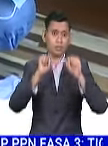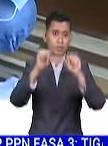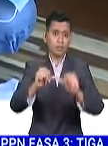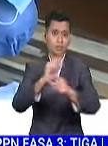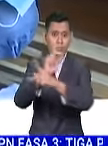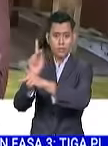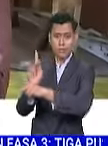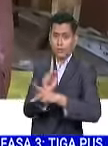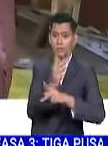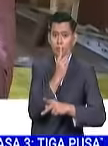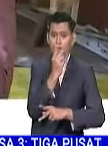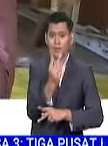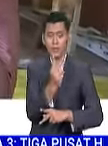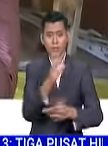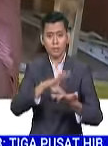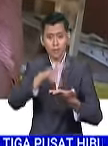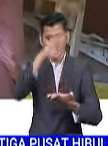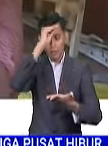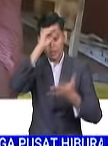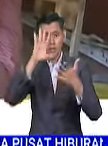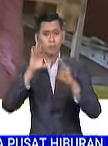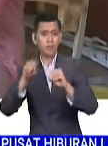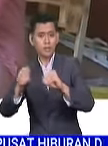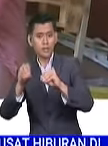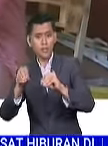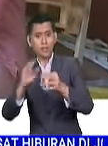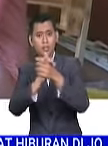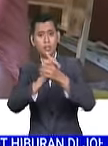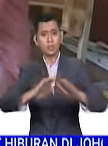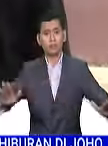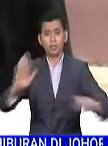memastikan pembelajaran di sekolah selamat dan kondusif.